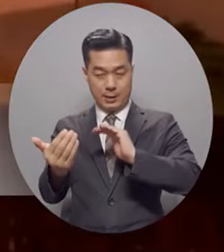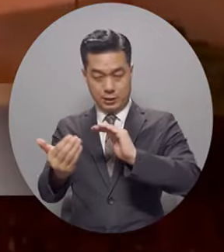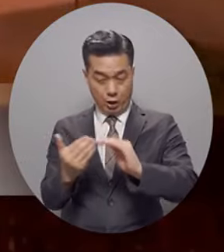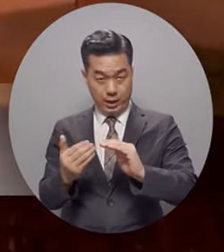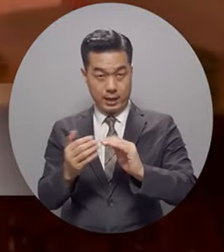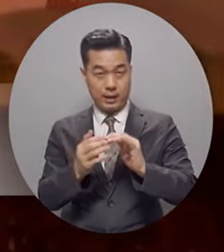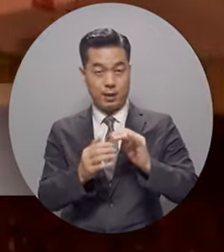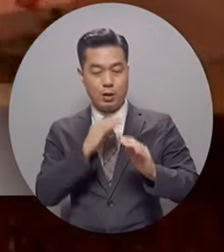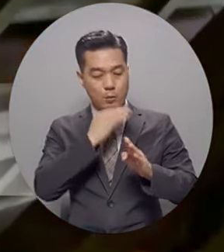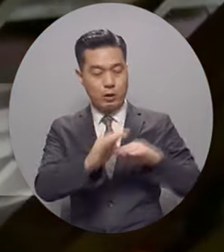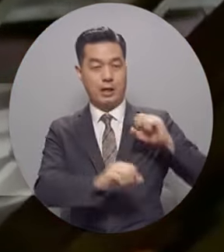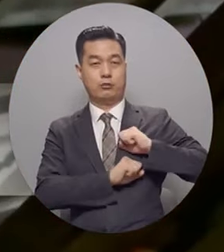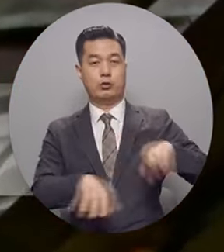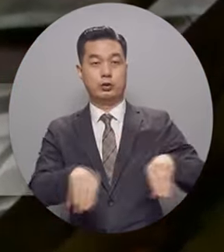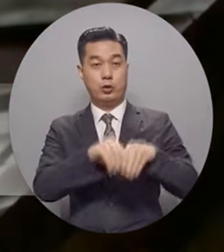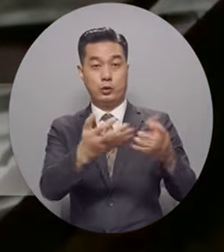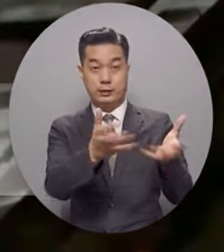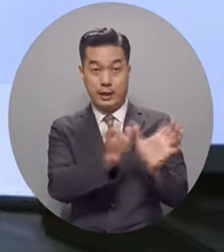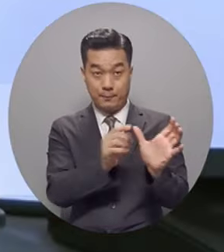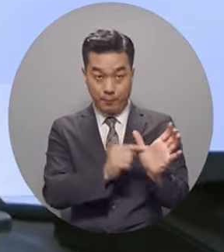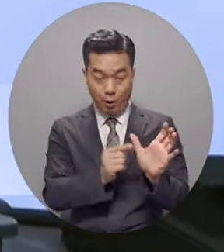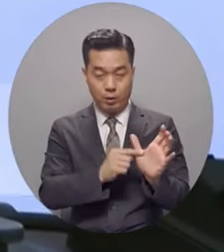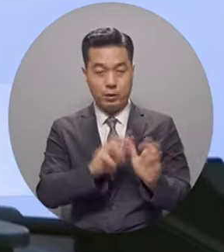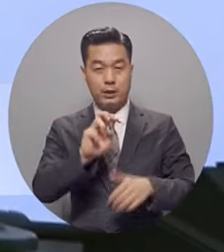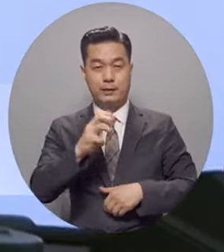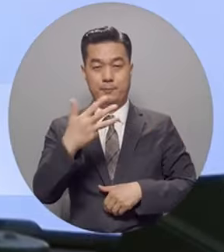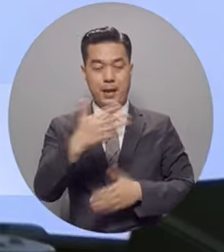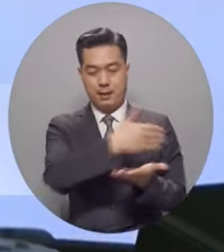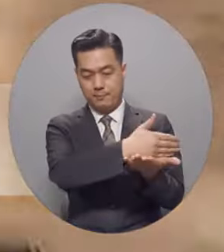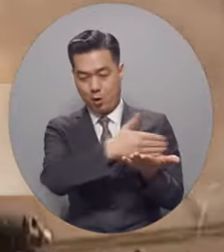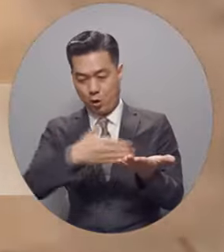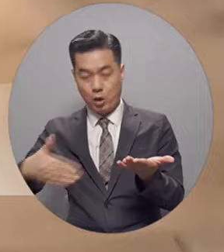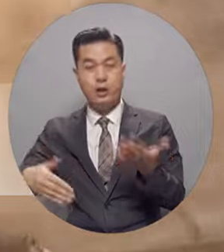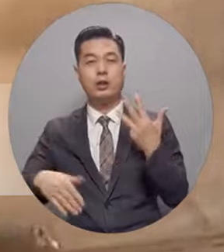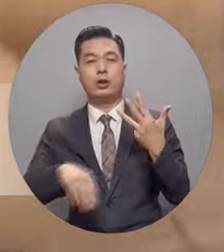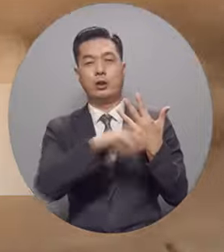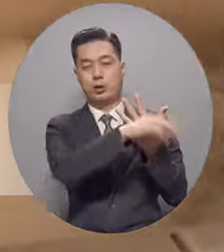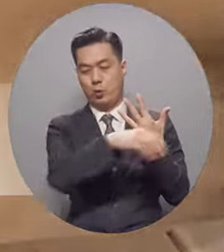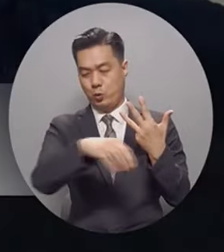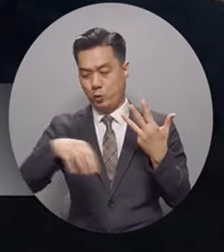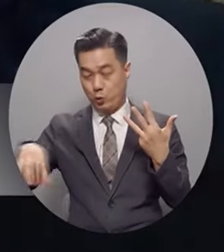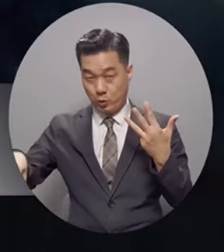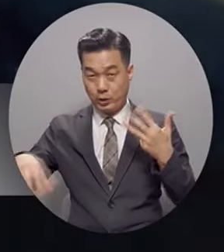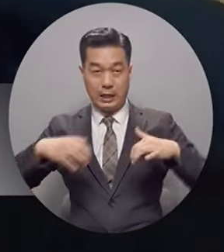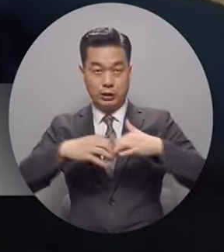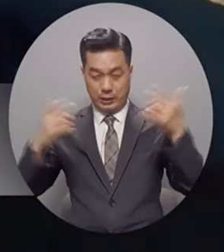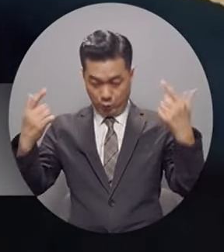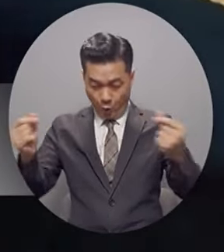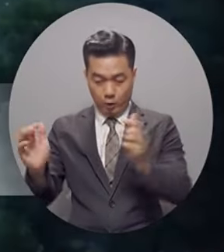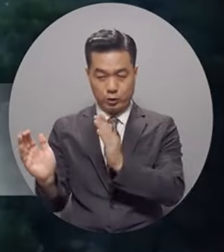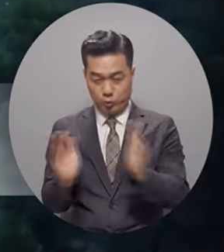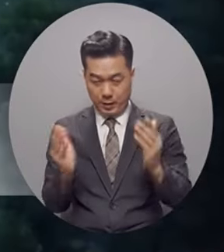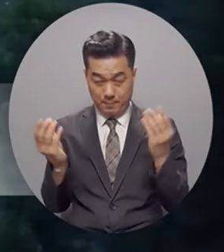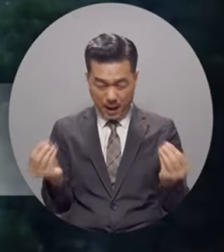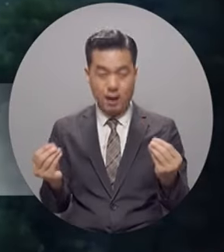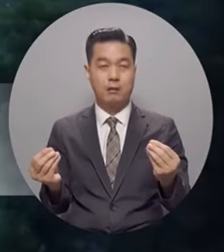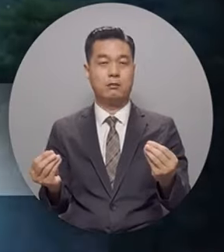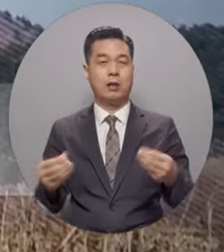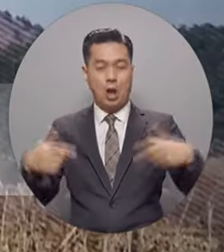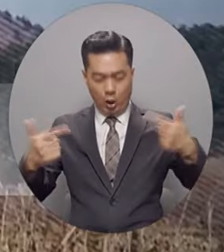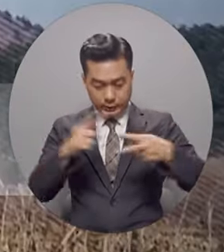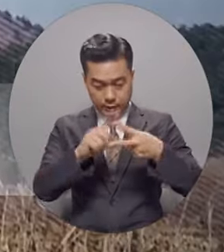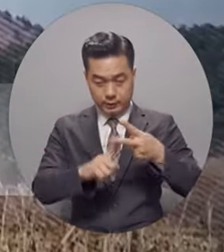참모부는 전방지역 전체에 해당하는 여덟 개 포병 여단에 전시처럼 완전 무장하고 언제든 사격할 수 있는